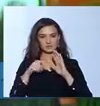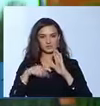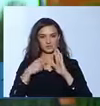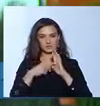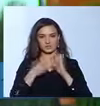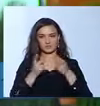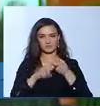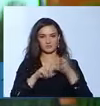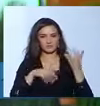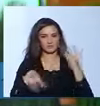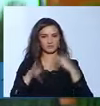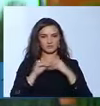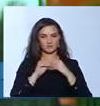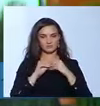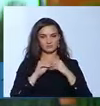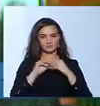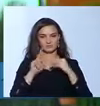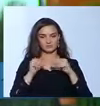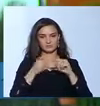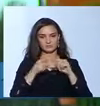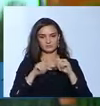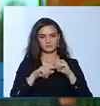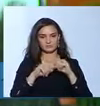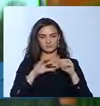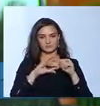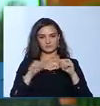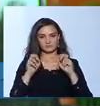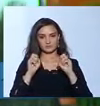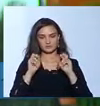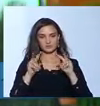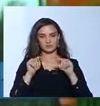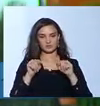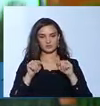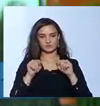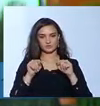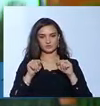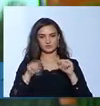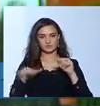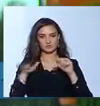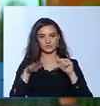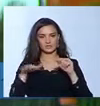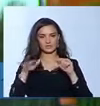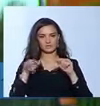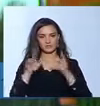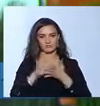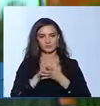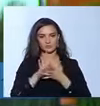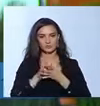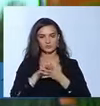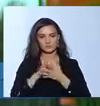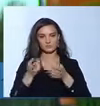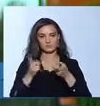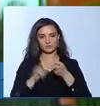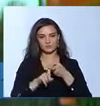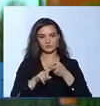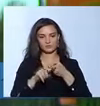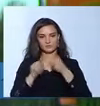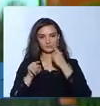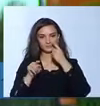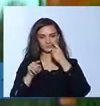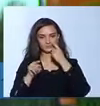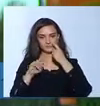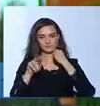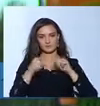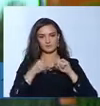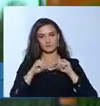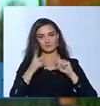ეხება ყველას. და ყველაზე საშიში ფაქტორი, რომელიც გარემოს დაბინძურებას უკავშირდება